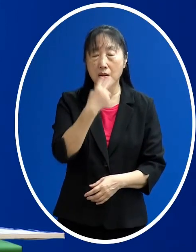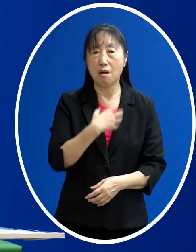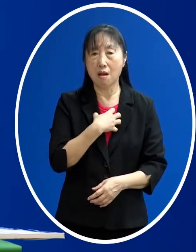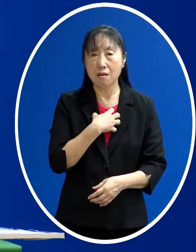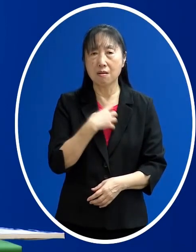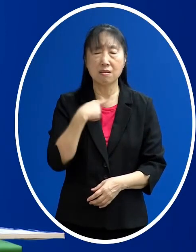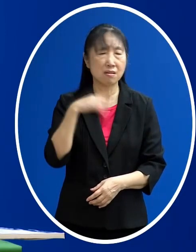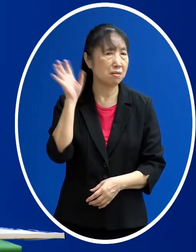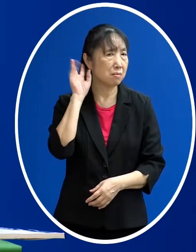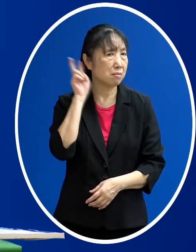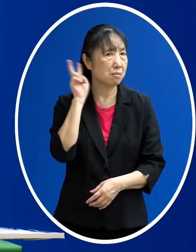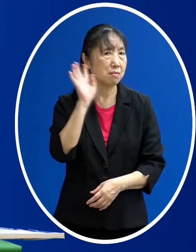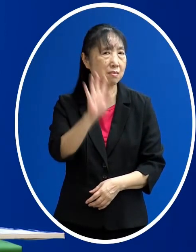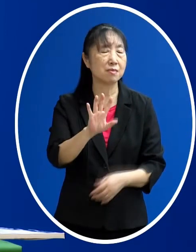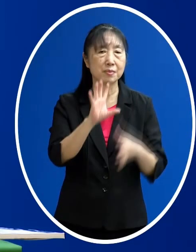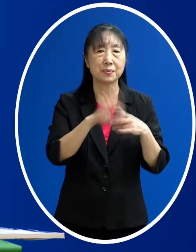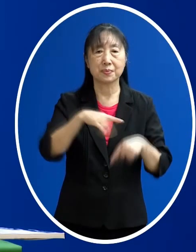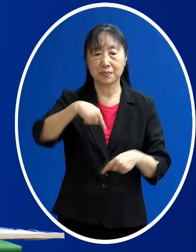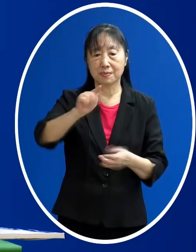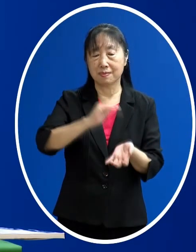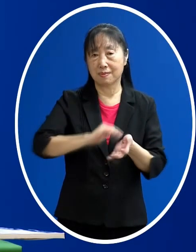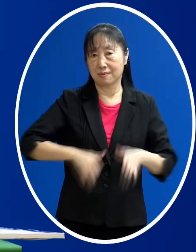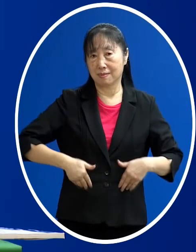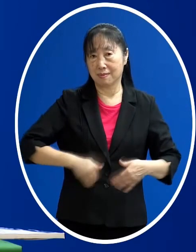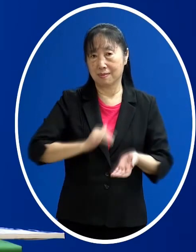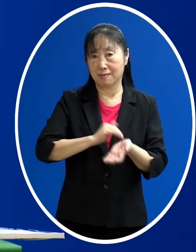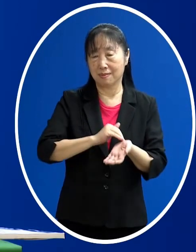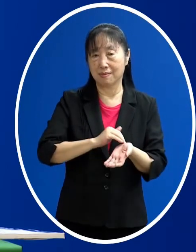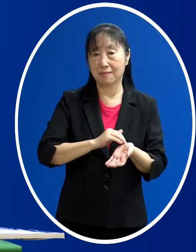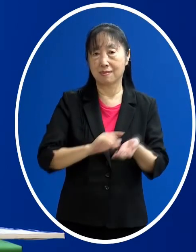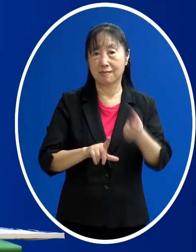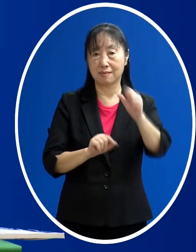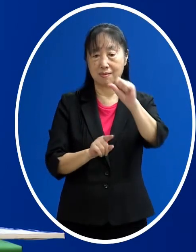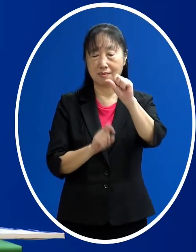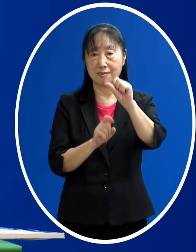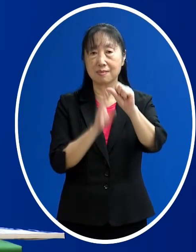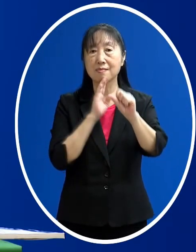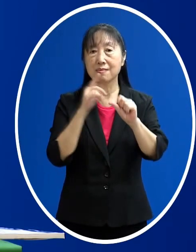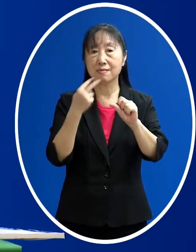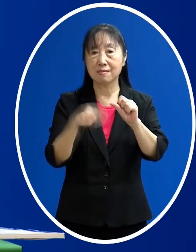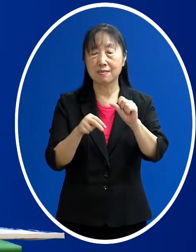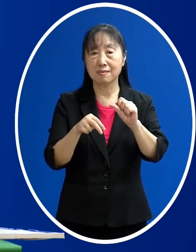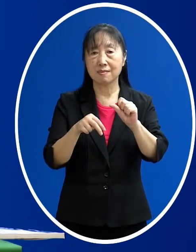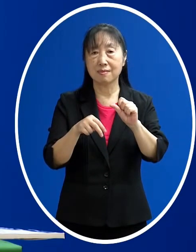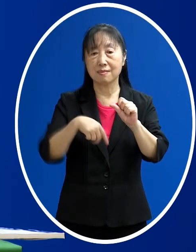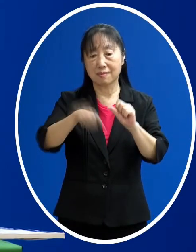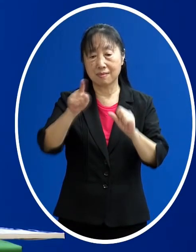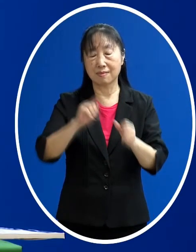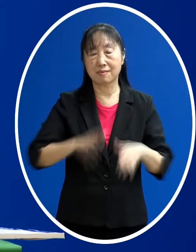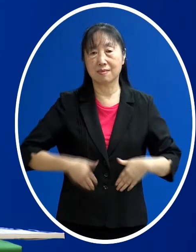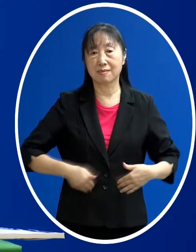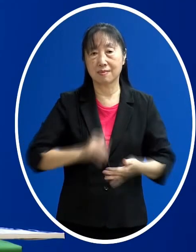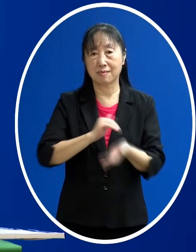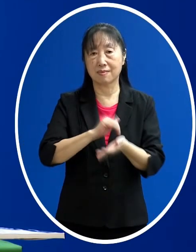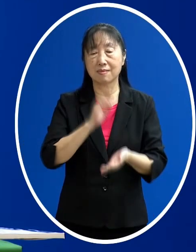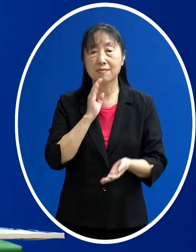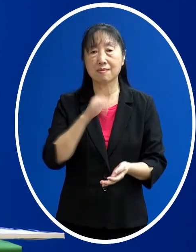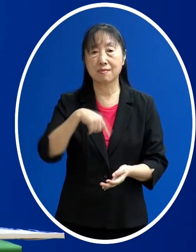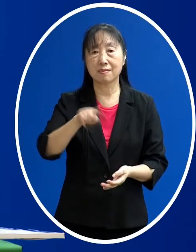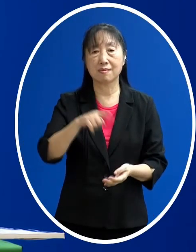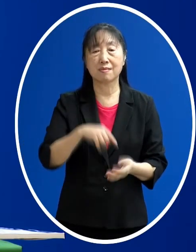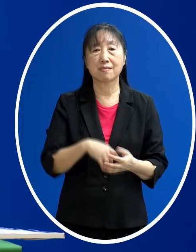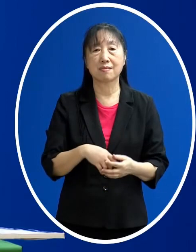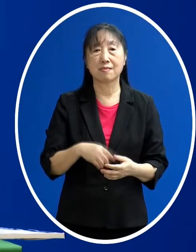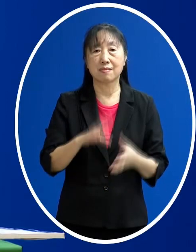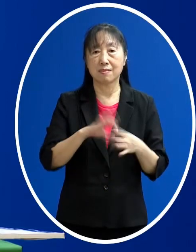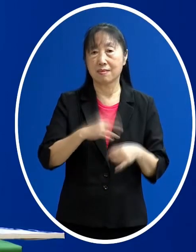的一个情形。那到急诊隔日到5月20号的时候再度回到急诊，这时候是因为氧气浓